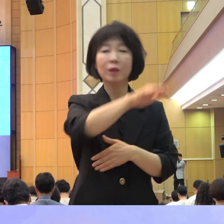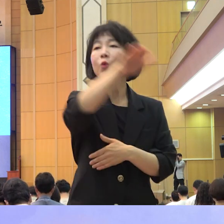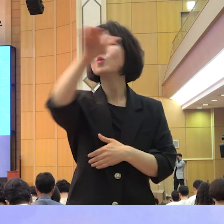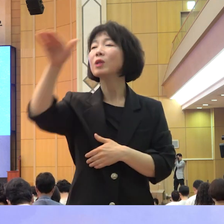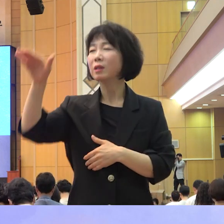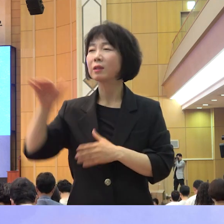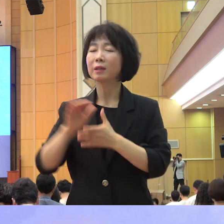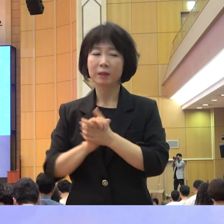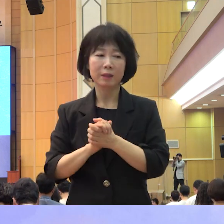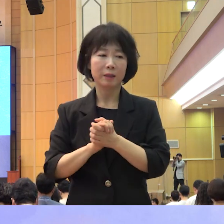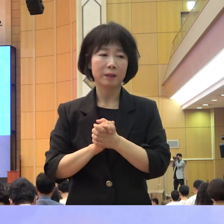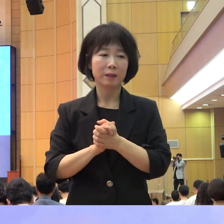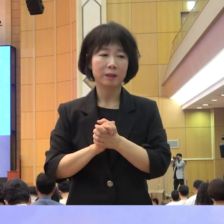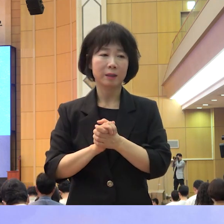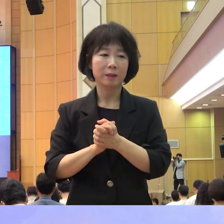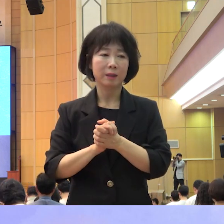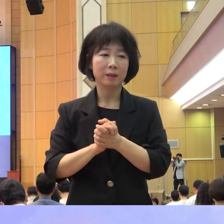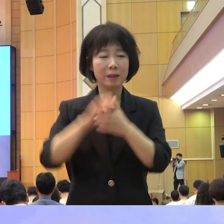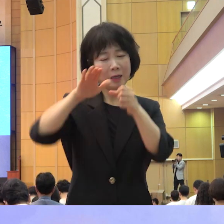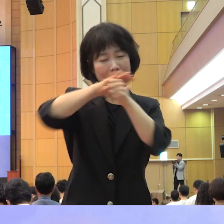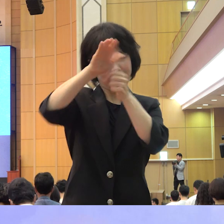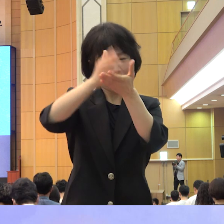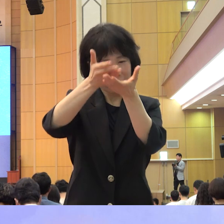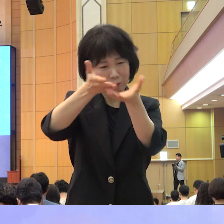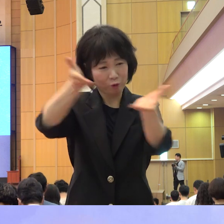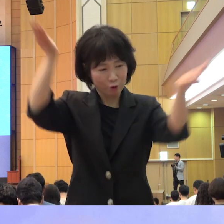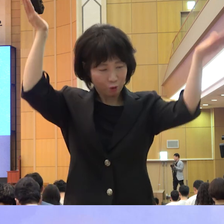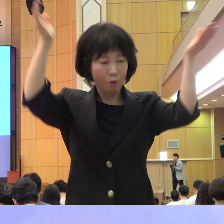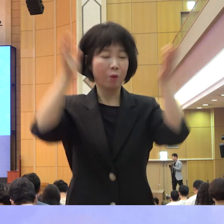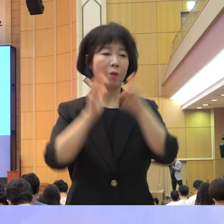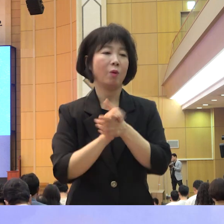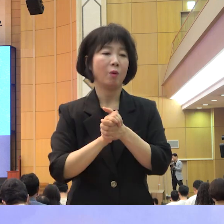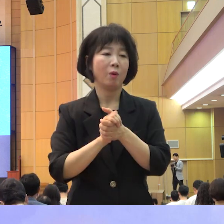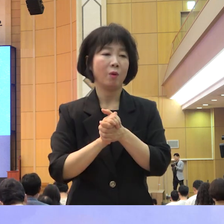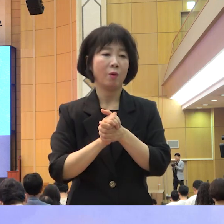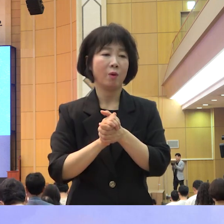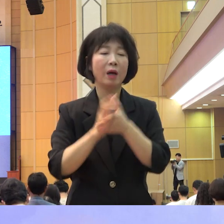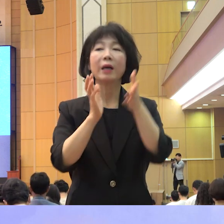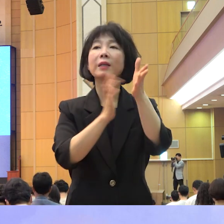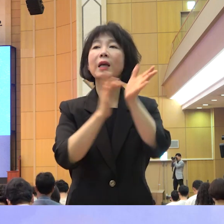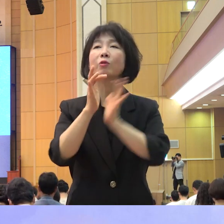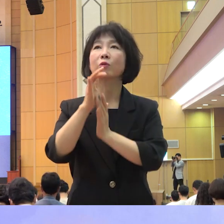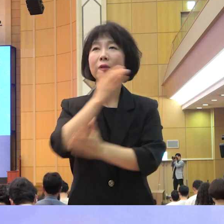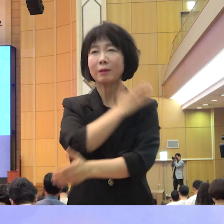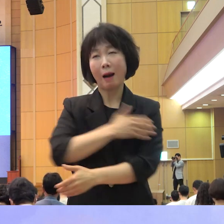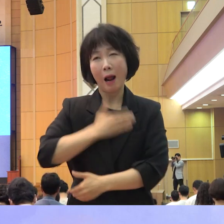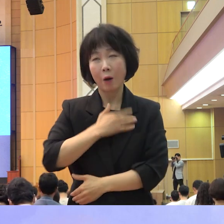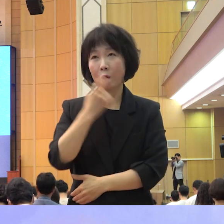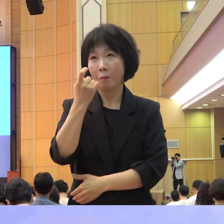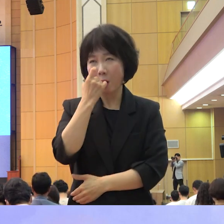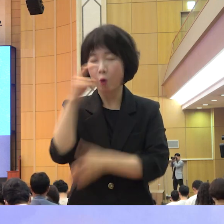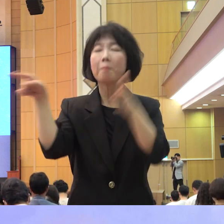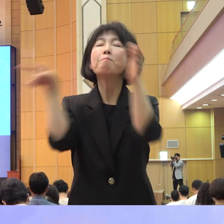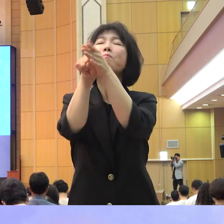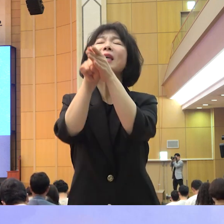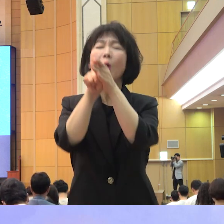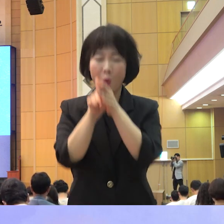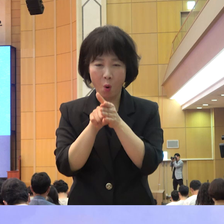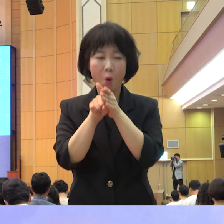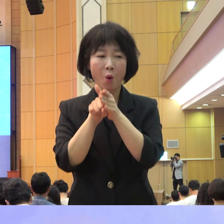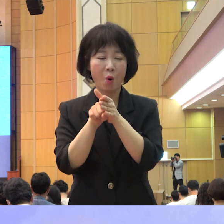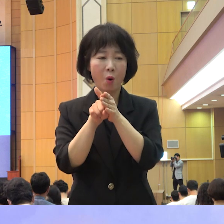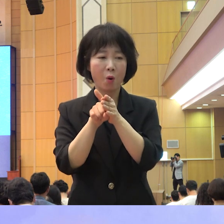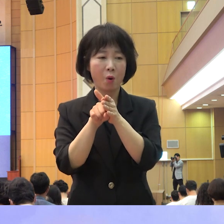우리들이 무엇이간데 주님 우리를 사랑하여 주셔서 이처럼 예수를 알고 믿고 또